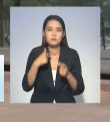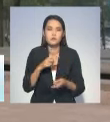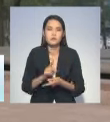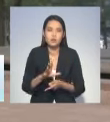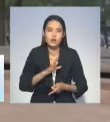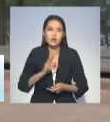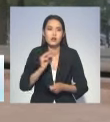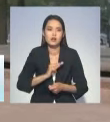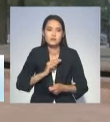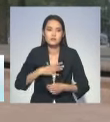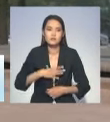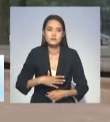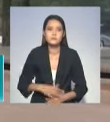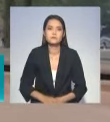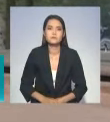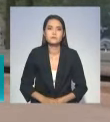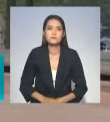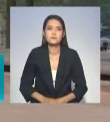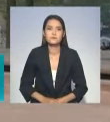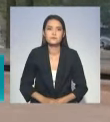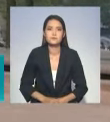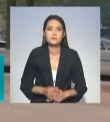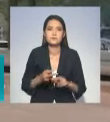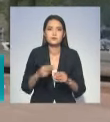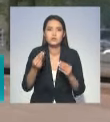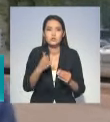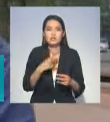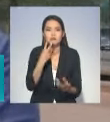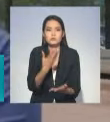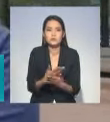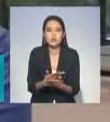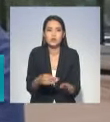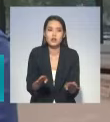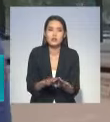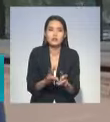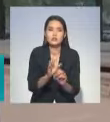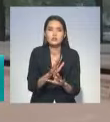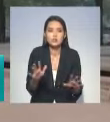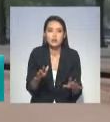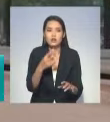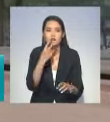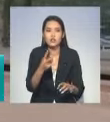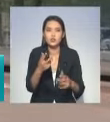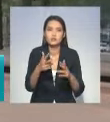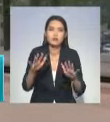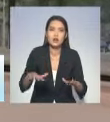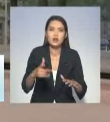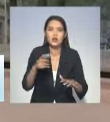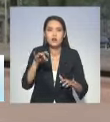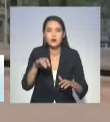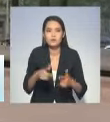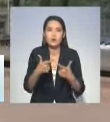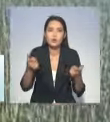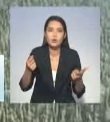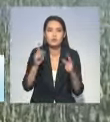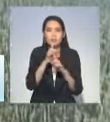работать. Пахнет, но не слишком сильно. Я могу с этим справиться, но это портит мне фото. Я не вижу здания Капитолия, ведь это был бы